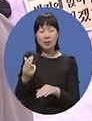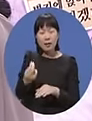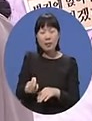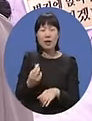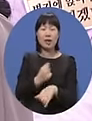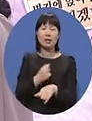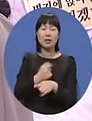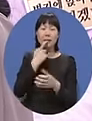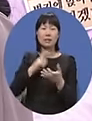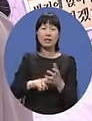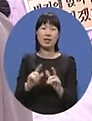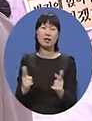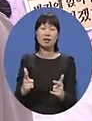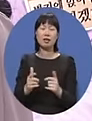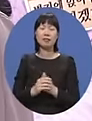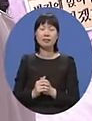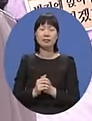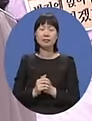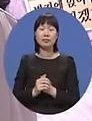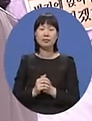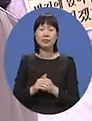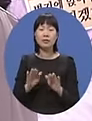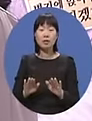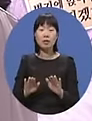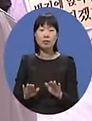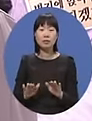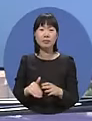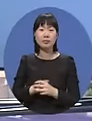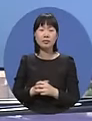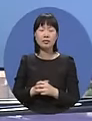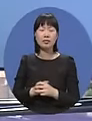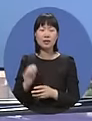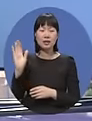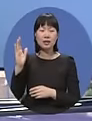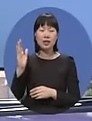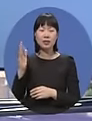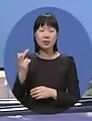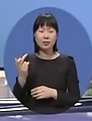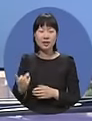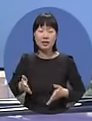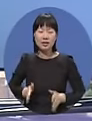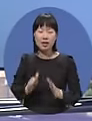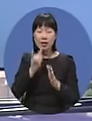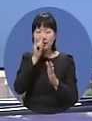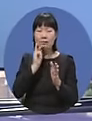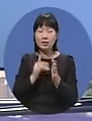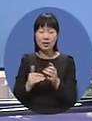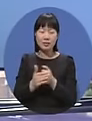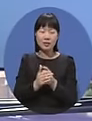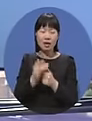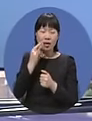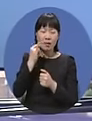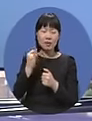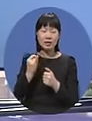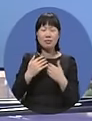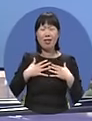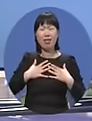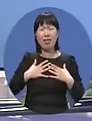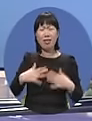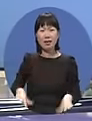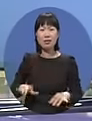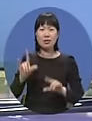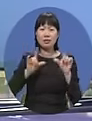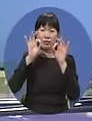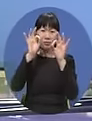일이 쉽지 않았을 것 같고요. 그리고 이제 무엇보다도 이제 최근에 동생이 태어나면서 네. 이제 어머니 많이 지치신 아까